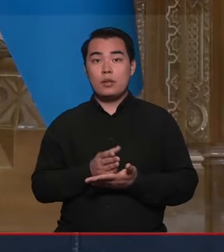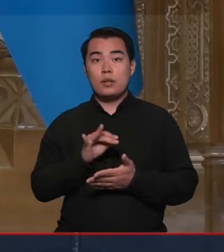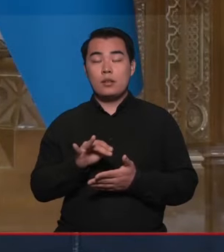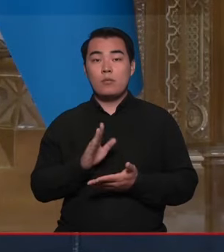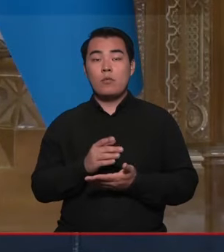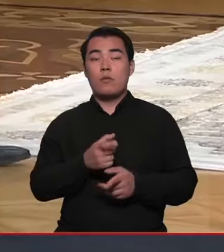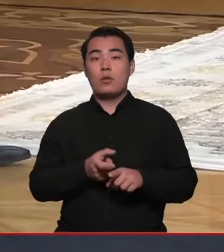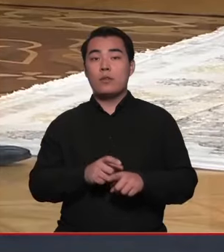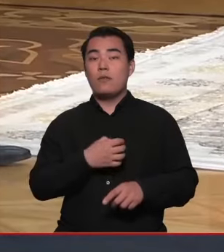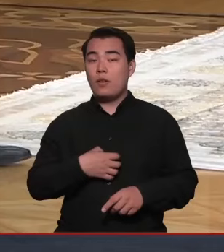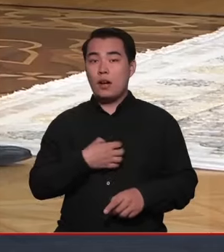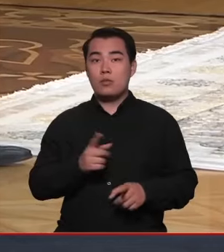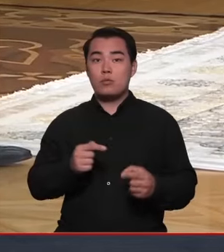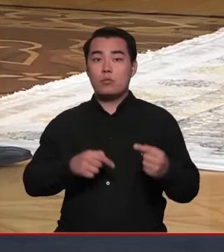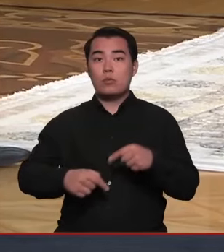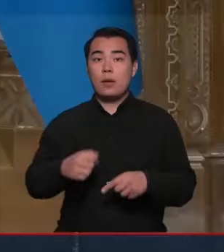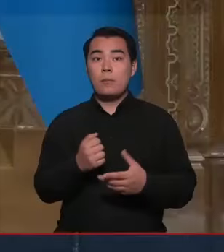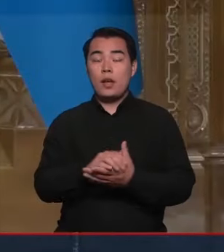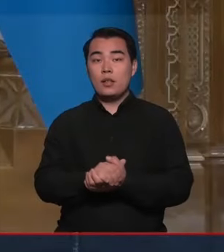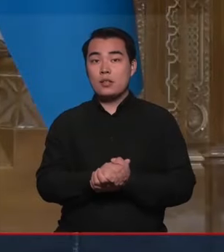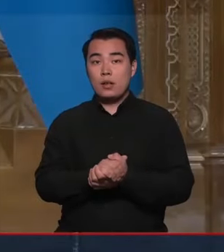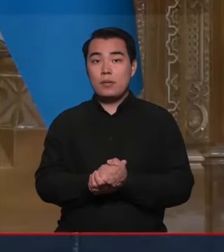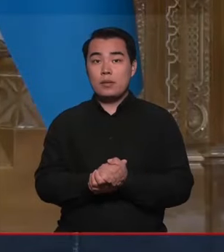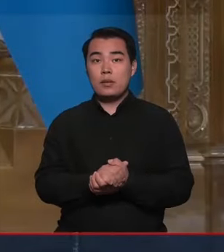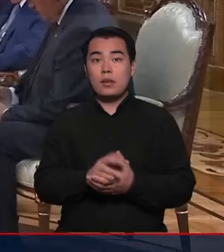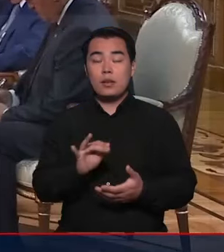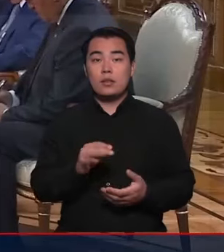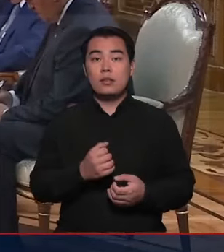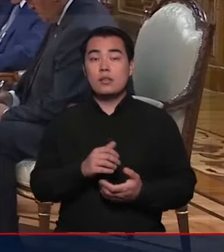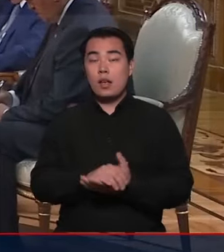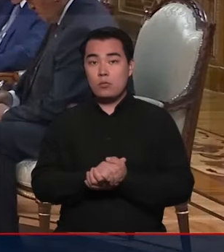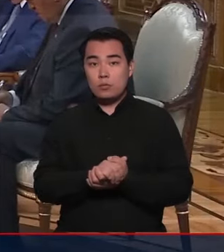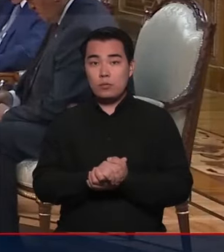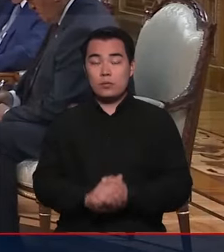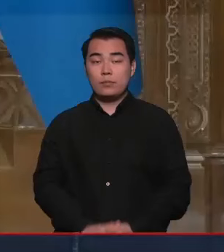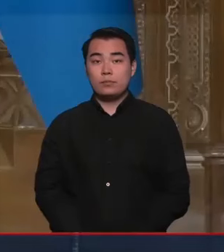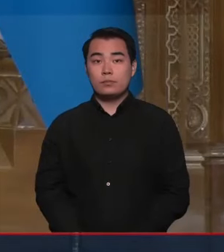станут очень важным элементом двустороннего сотрудничества и союзничества.